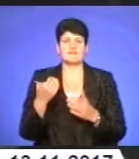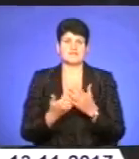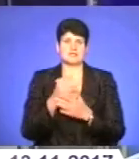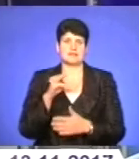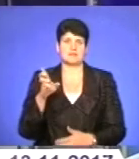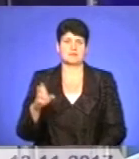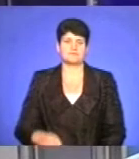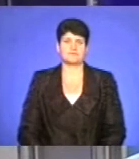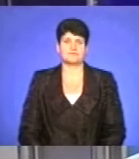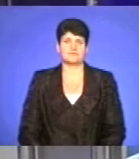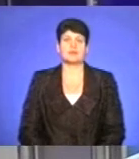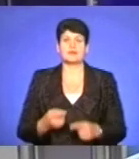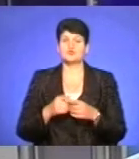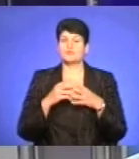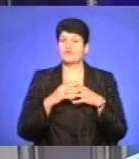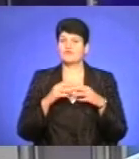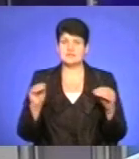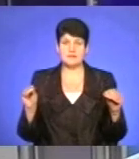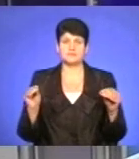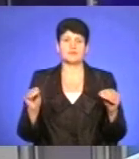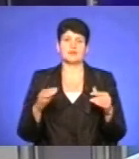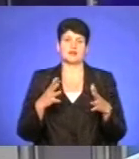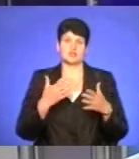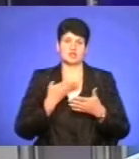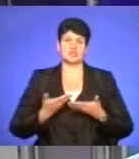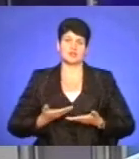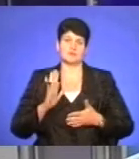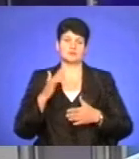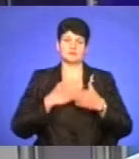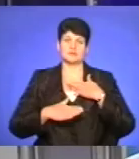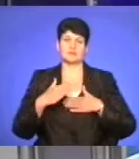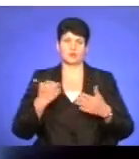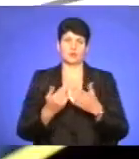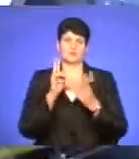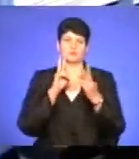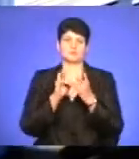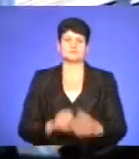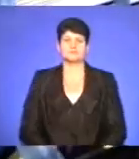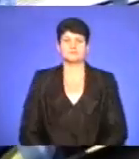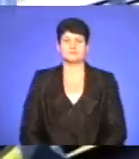На цьому у мене все. Нехай життя буде в радість. До нових зустрічей в ефірі.